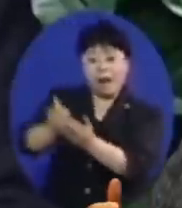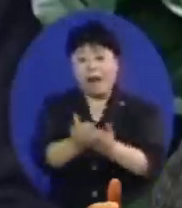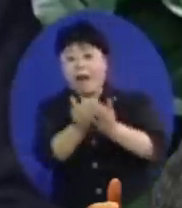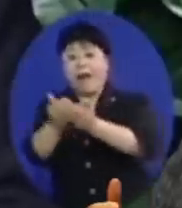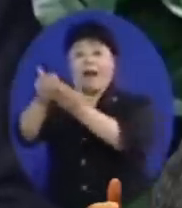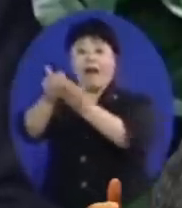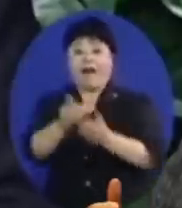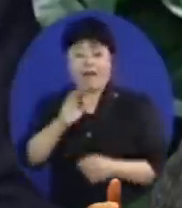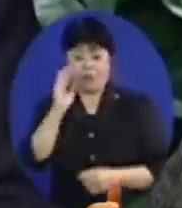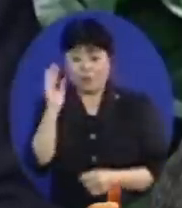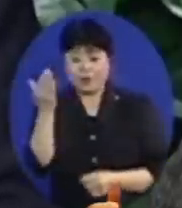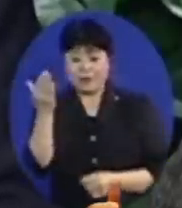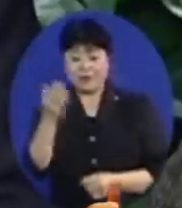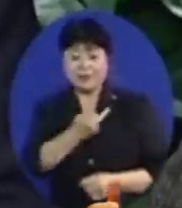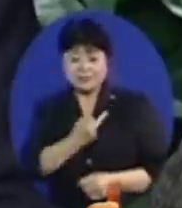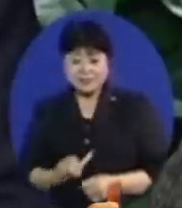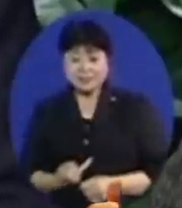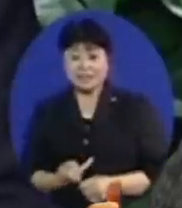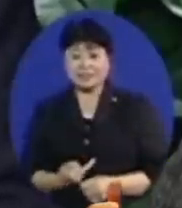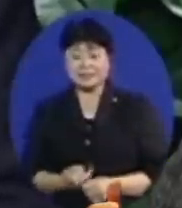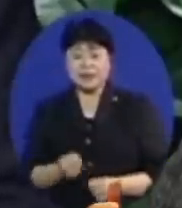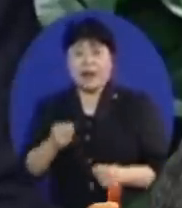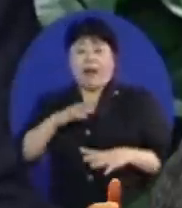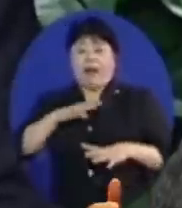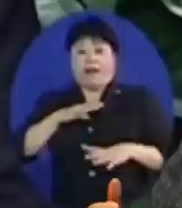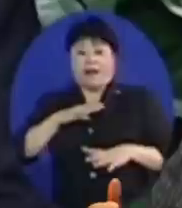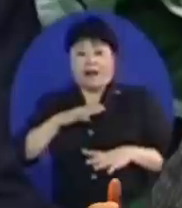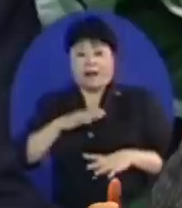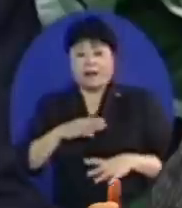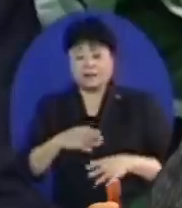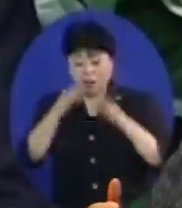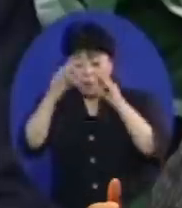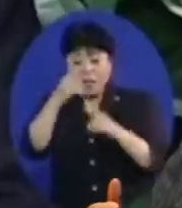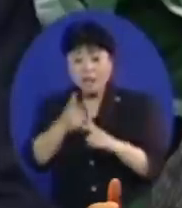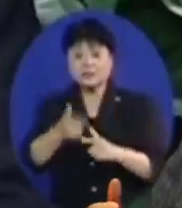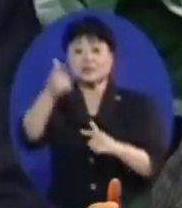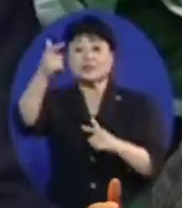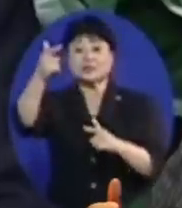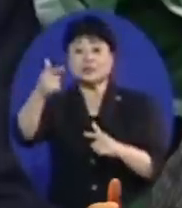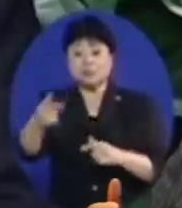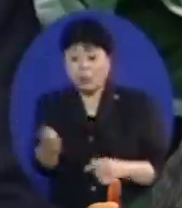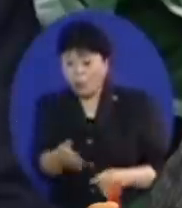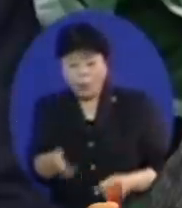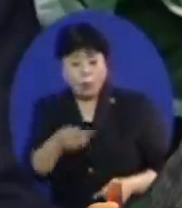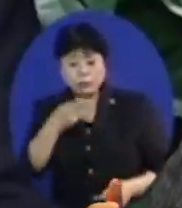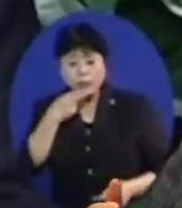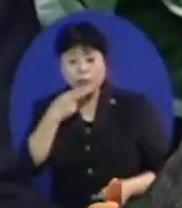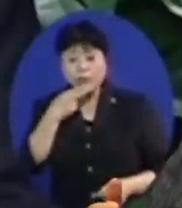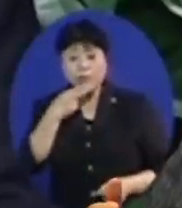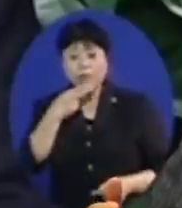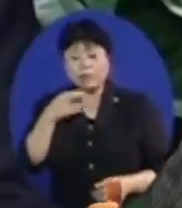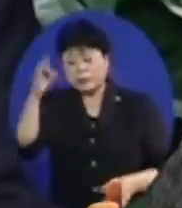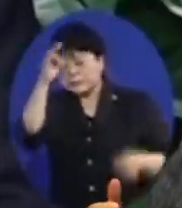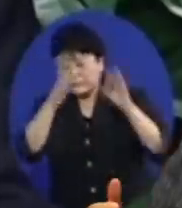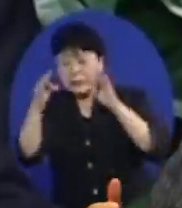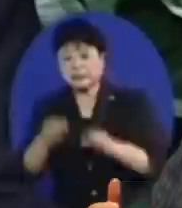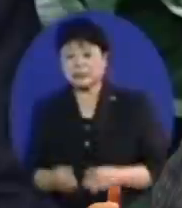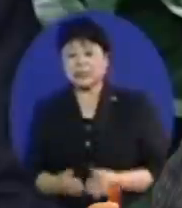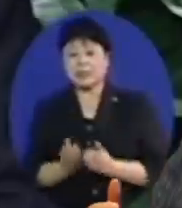같습니다. 제 아들이 그때 너무 놀라서 보니까 예수님은 어디인지 모르겠습니다. 자연이니까 배